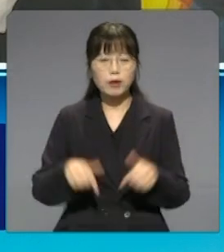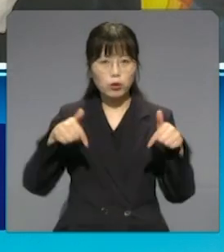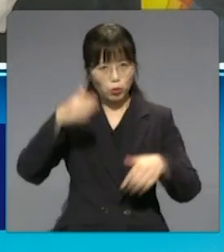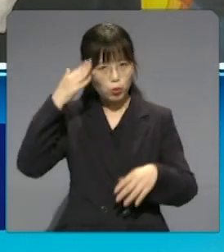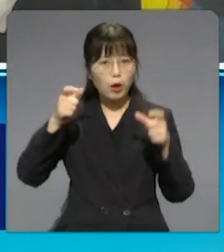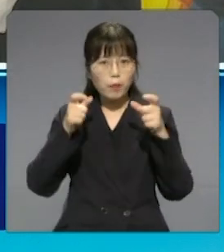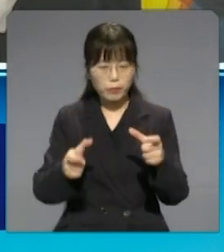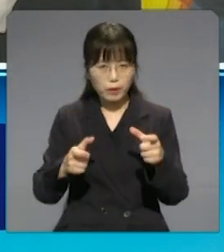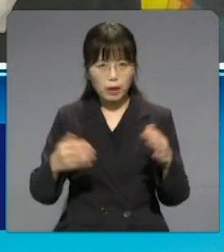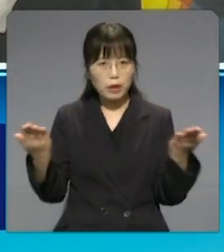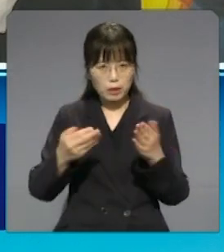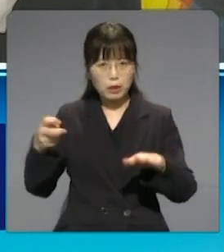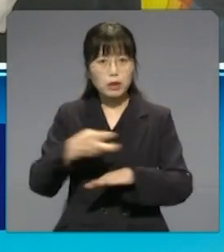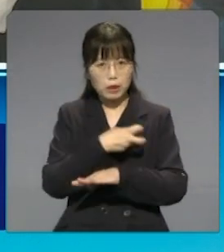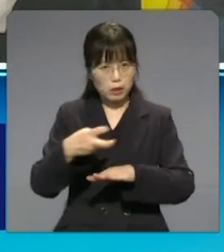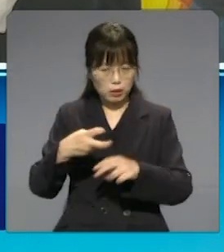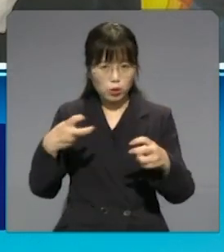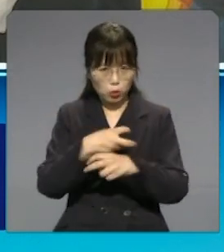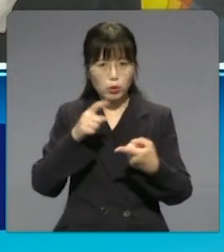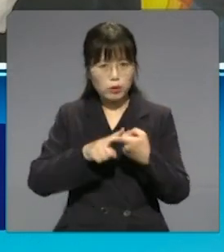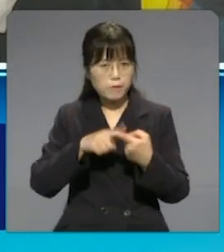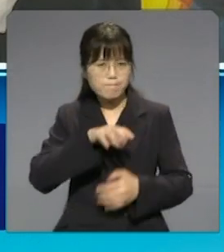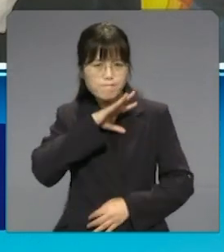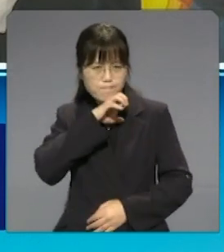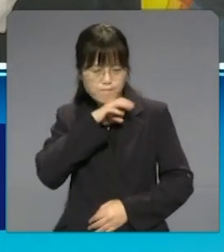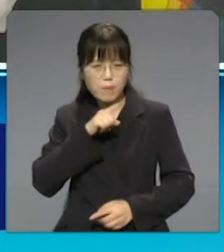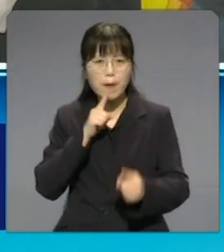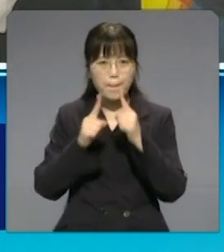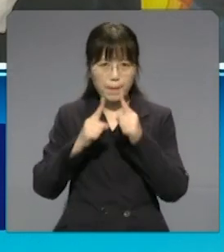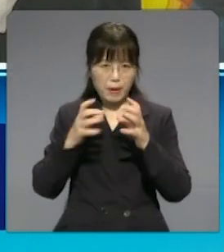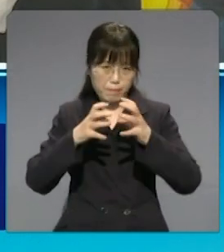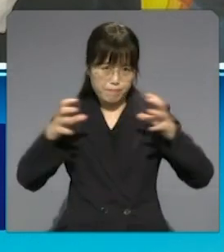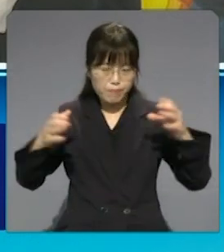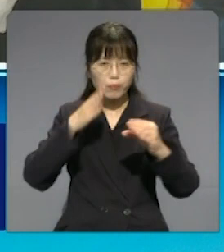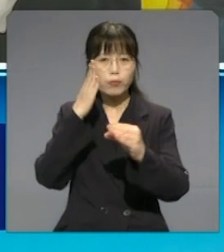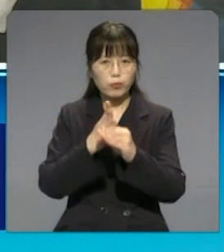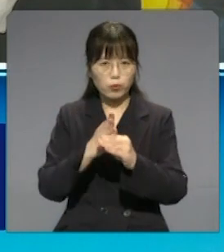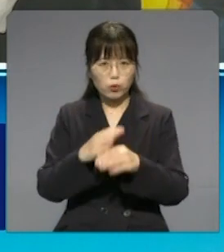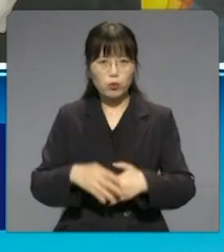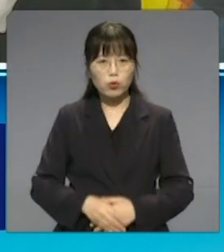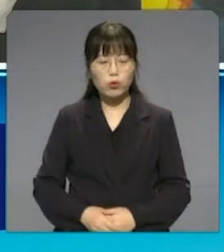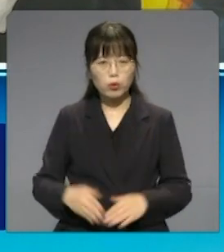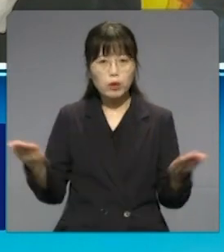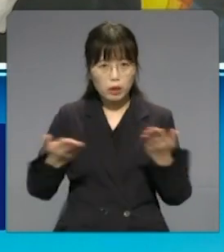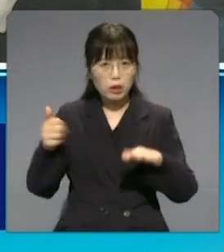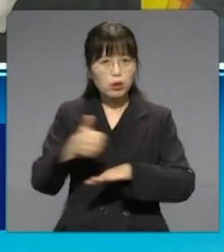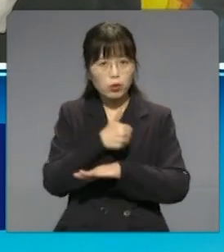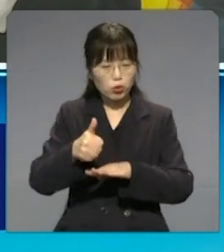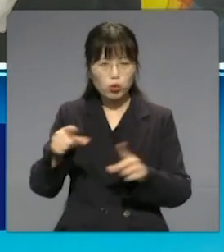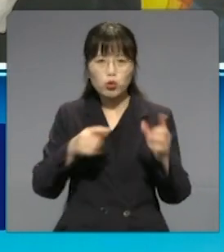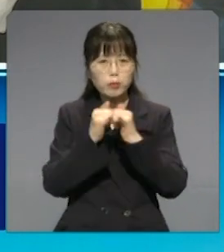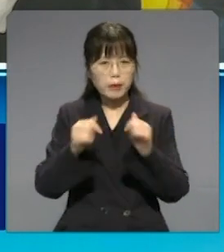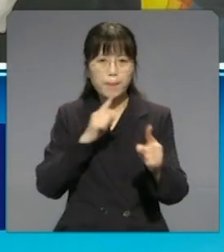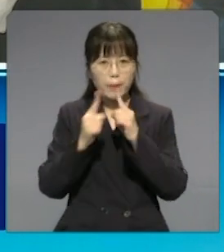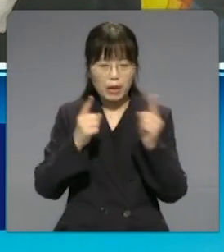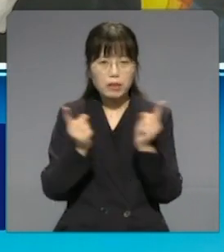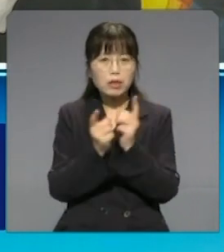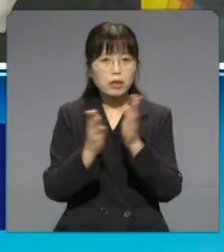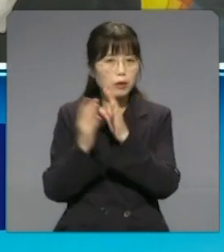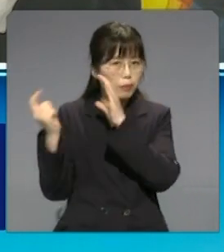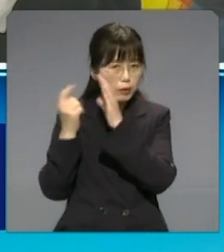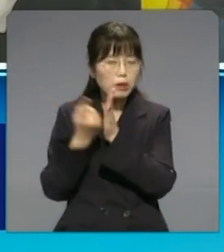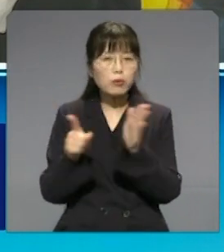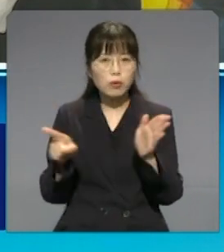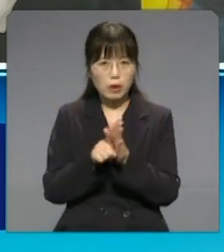서구 검단에서 출퇴근 대중교통에 대한 불만의 목소리가 높아지고 있는데요. 출근길 주민들의 목소리를 직접 듣기